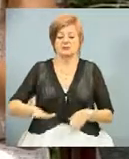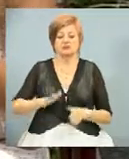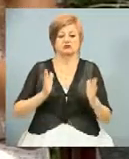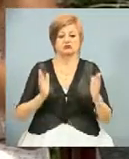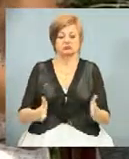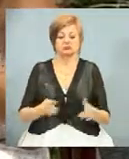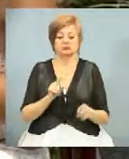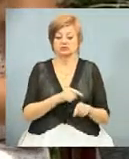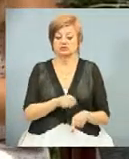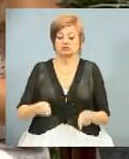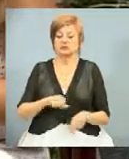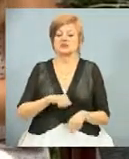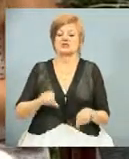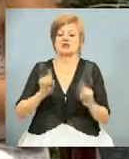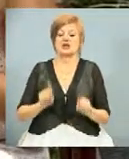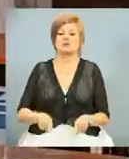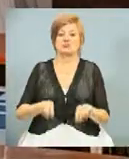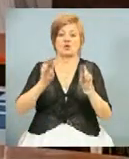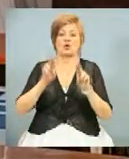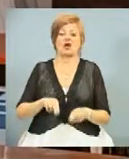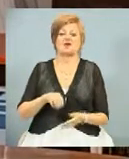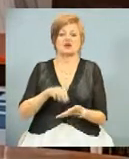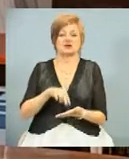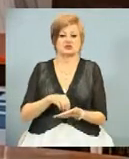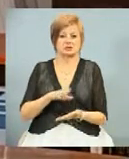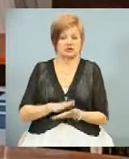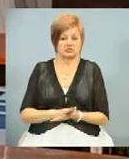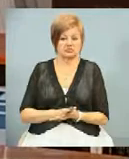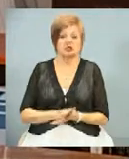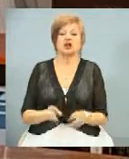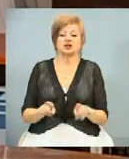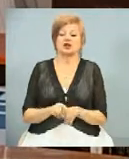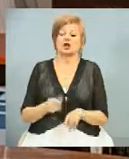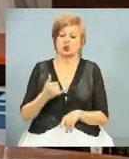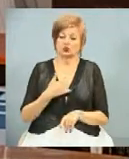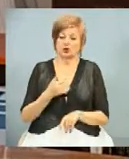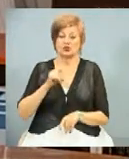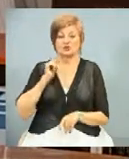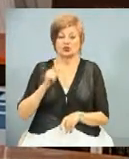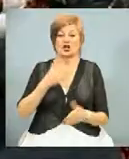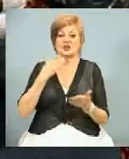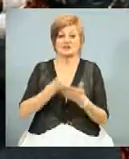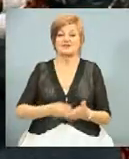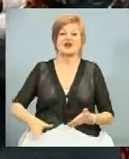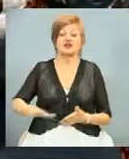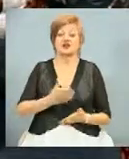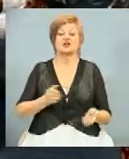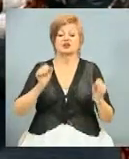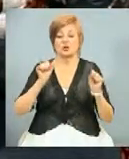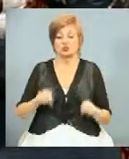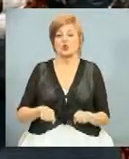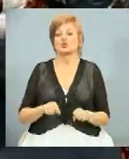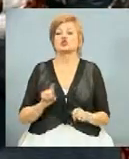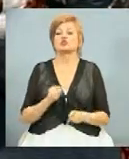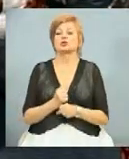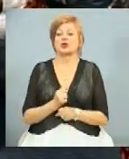може наводити свої певні правила, встановлювати порядок. Так само і в нас в Україні. У кожного є своя територія, де він може що